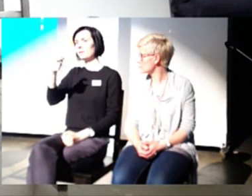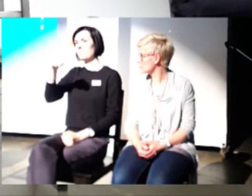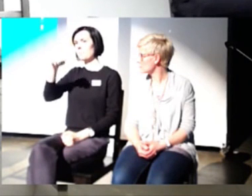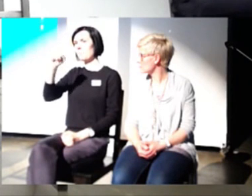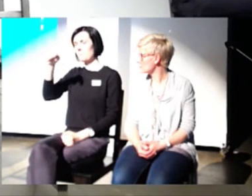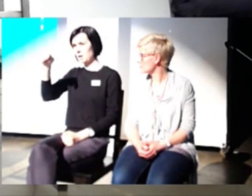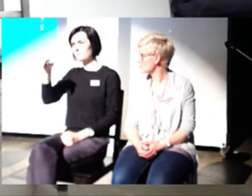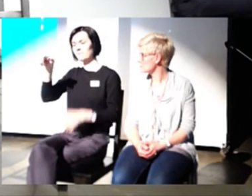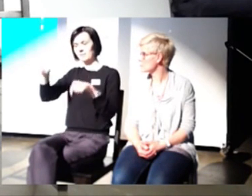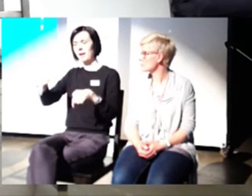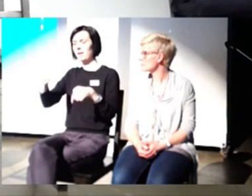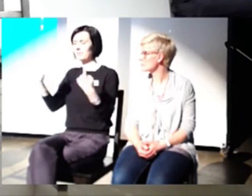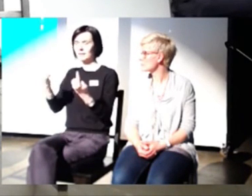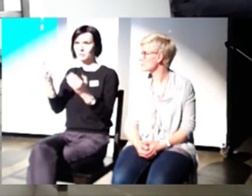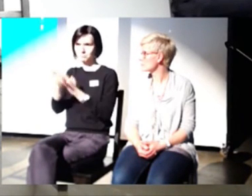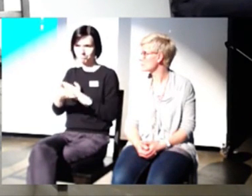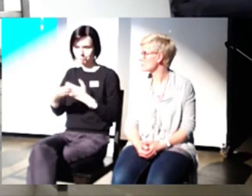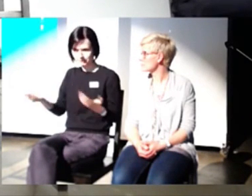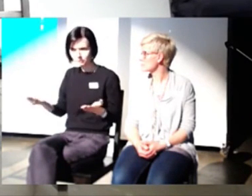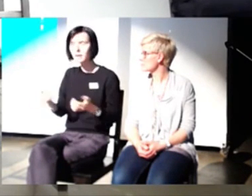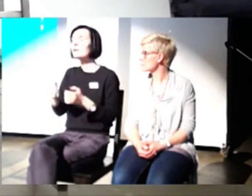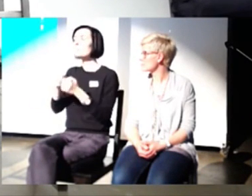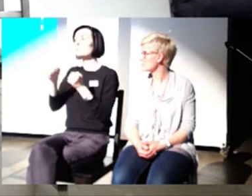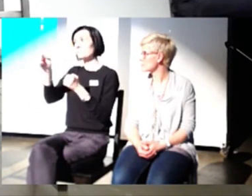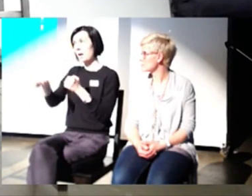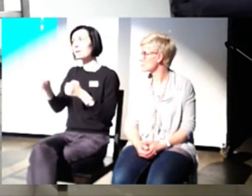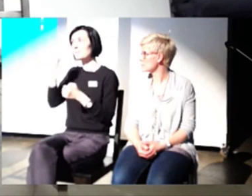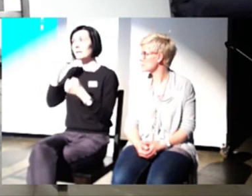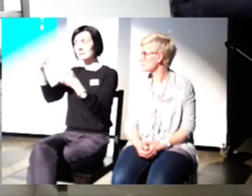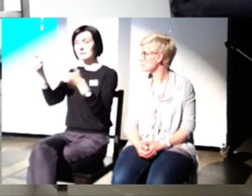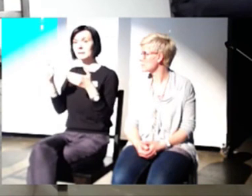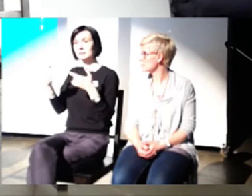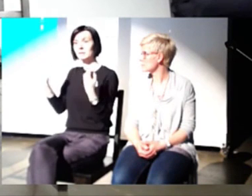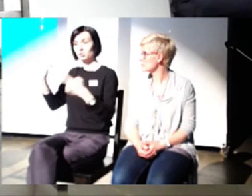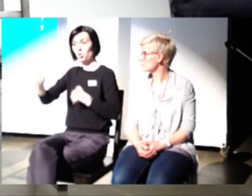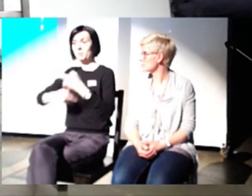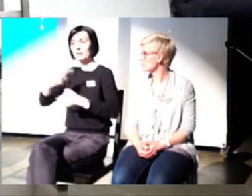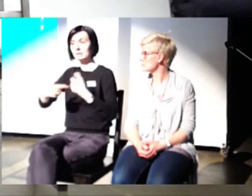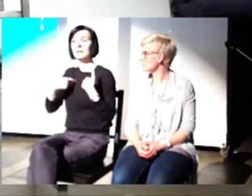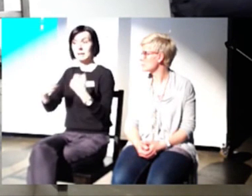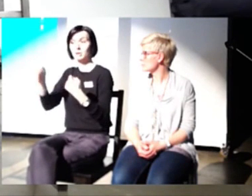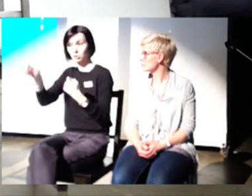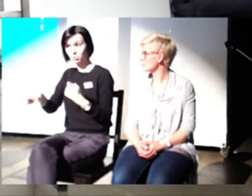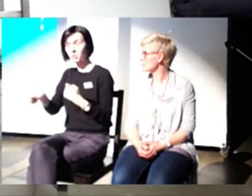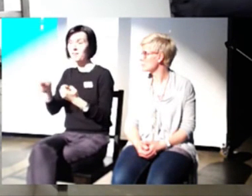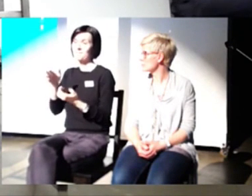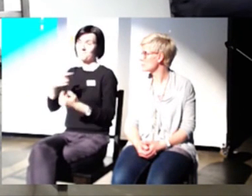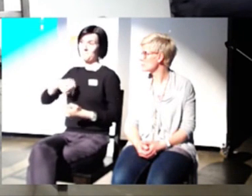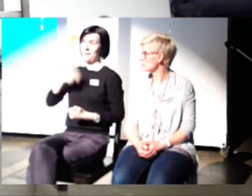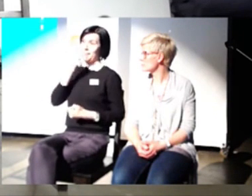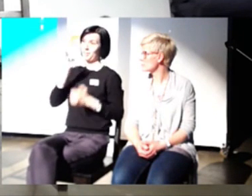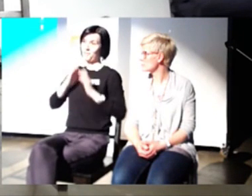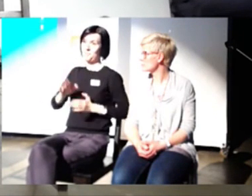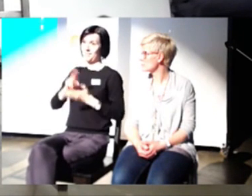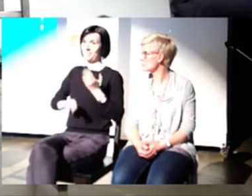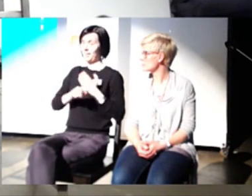kyllä kiinnostunut residenssitoiminnasta. Että ei meitä niin kuin näkövammaisia taiteilijoitakaan varmasti montaa ole. Mm. Että